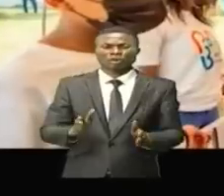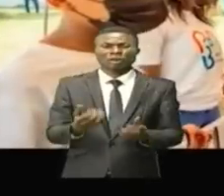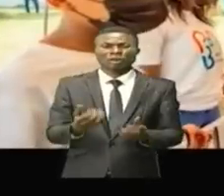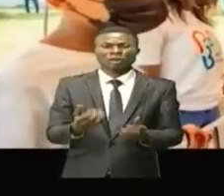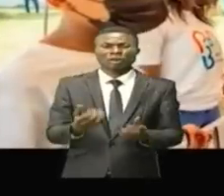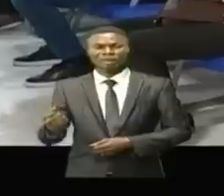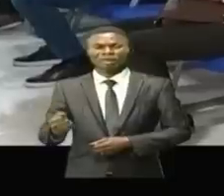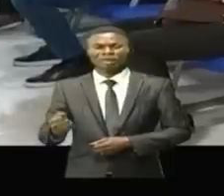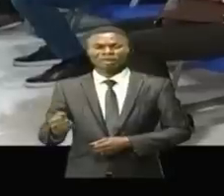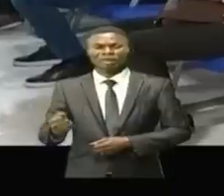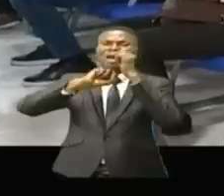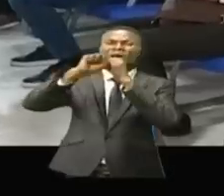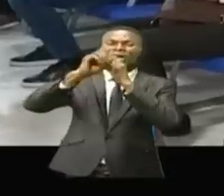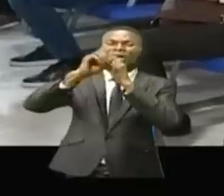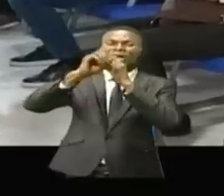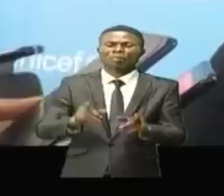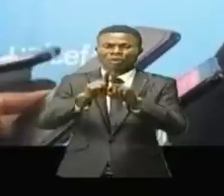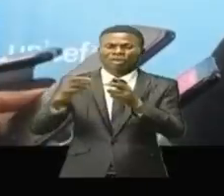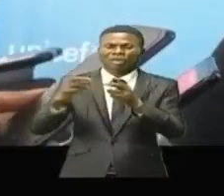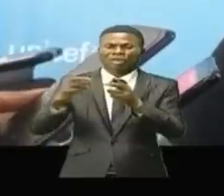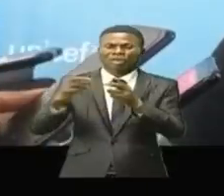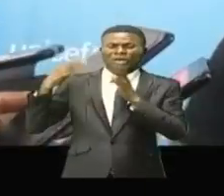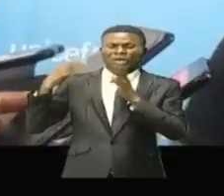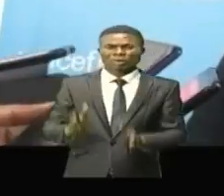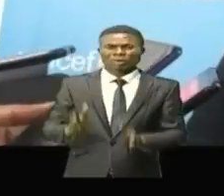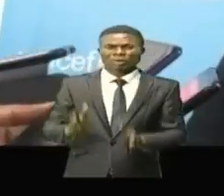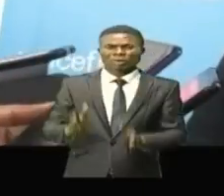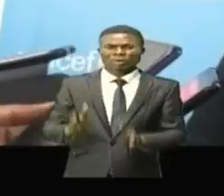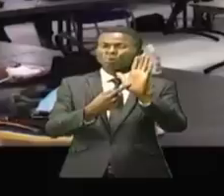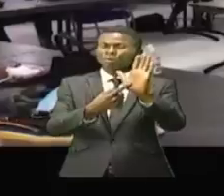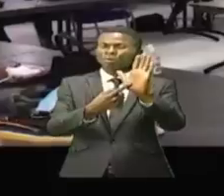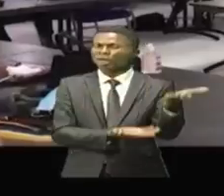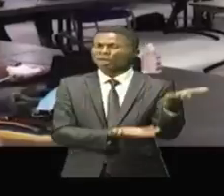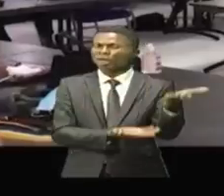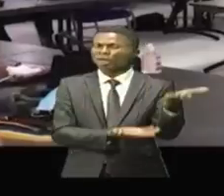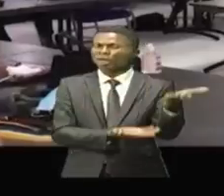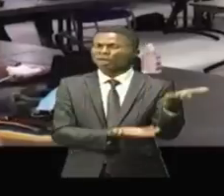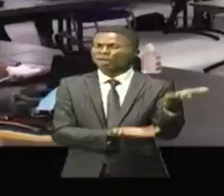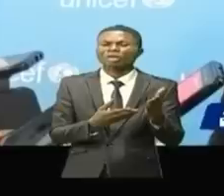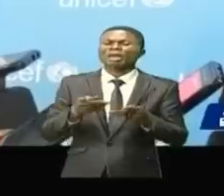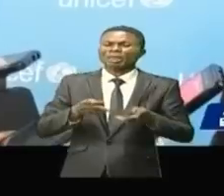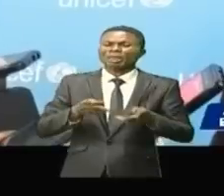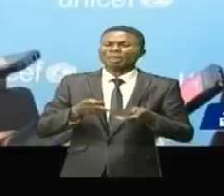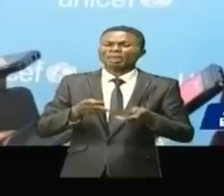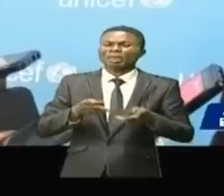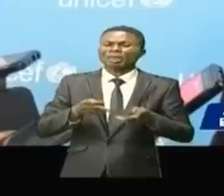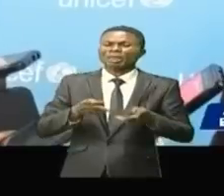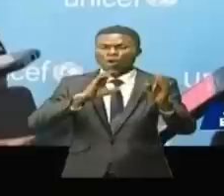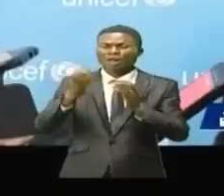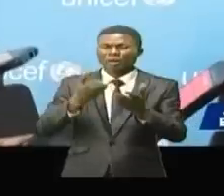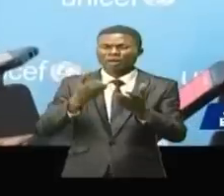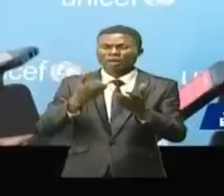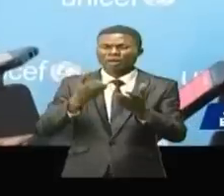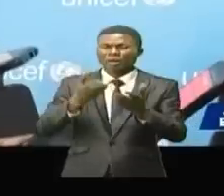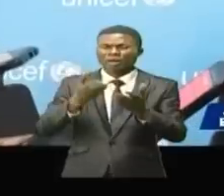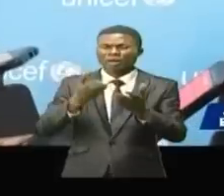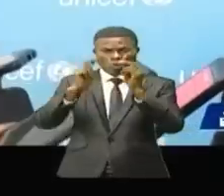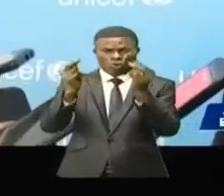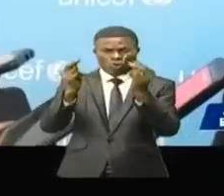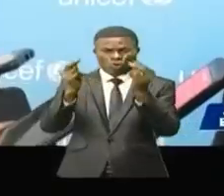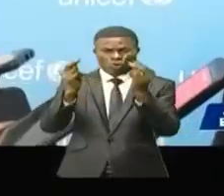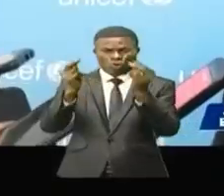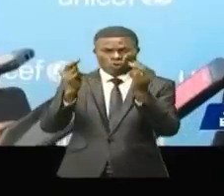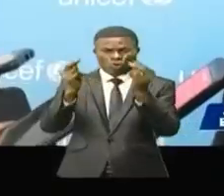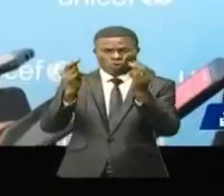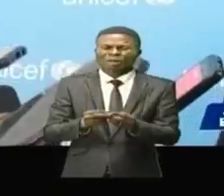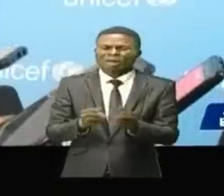et leurs encadreurs. Question d'expliciter l'importance de ces canaux de communication. Le blog Pona Bana est en fait une mine d'informations où